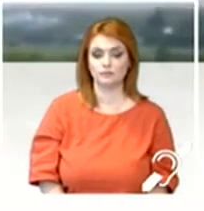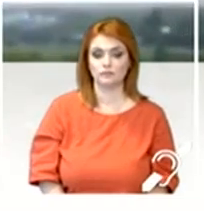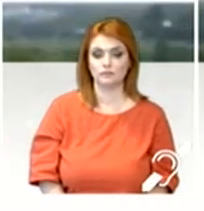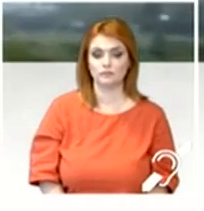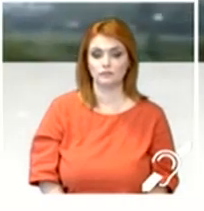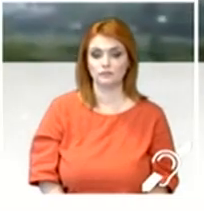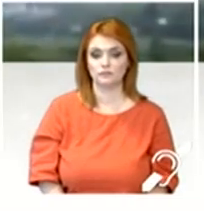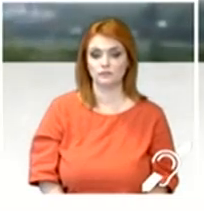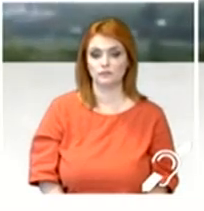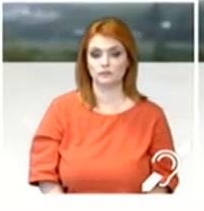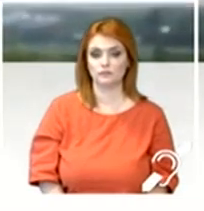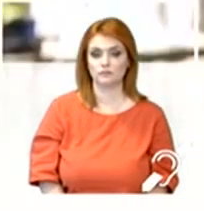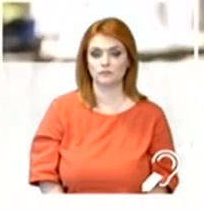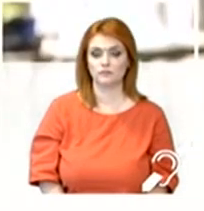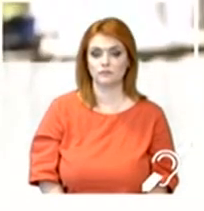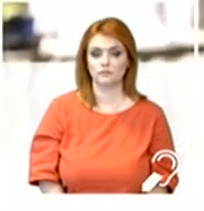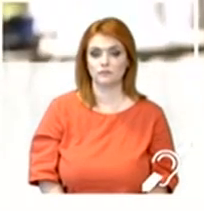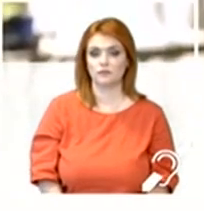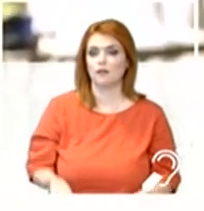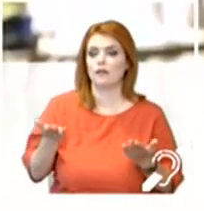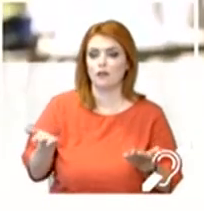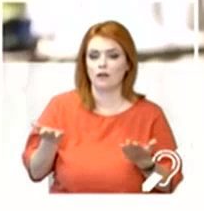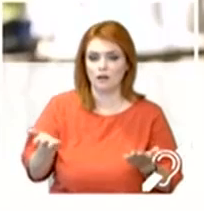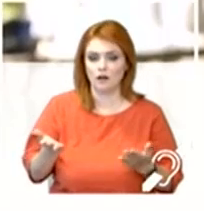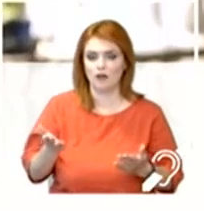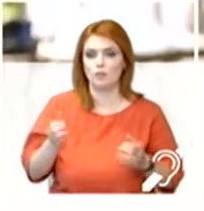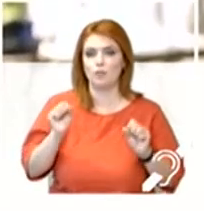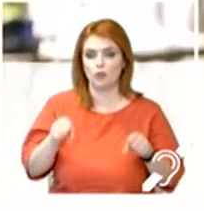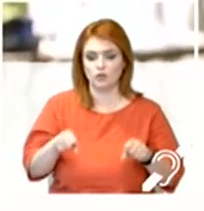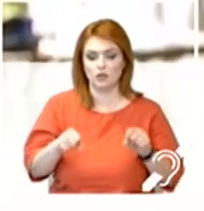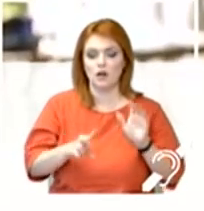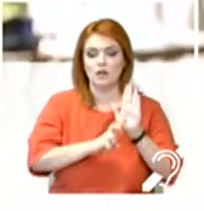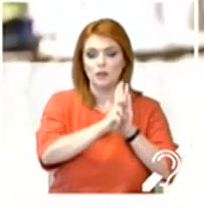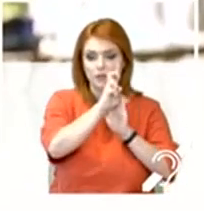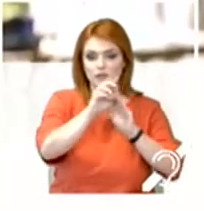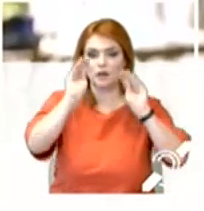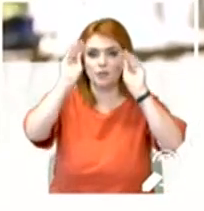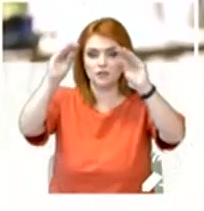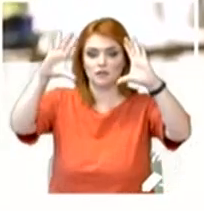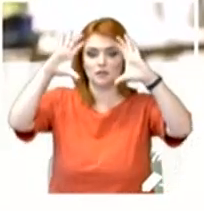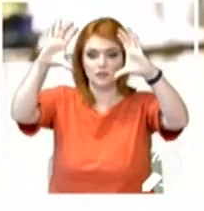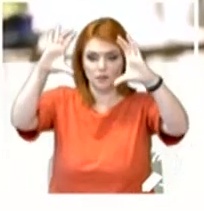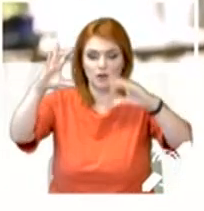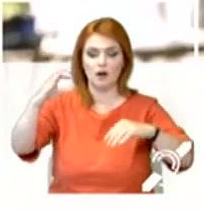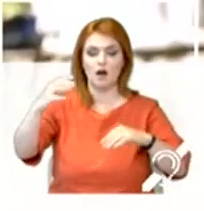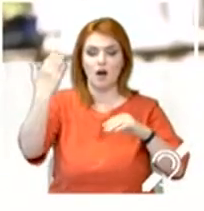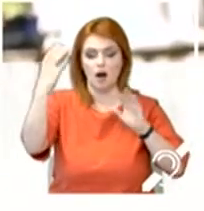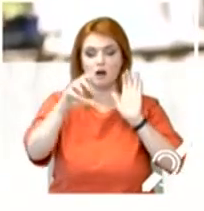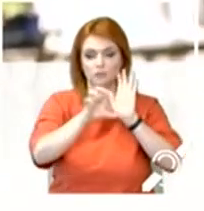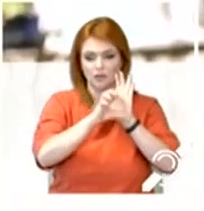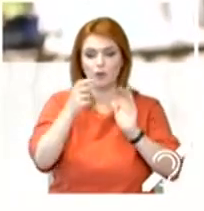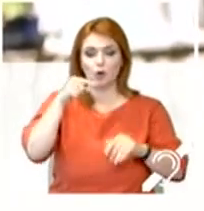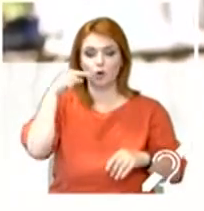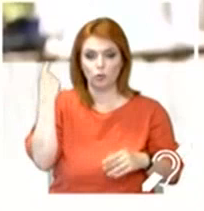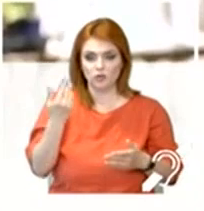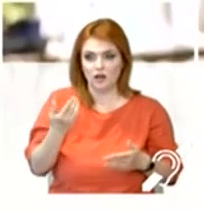înlocuit de sinon, atunci vom primi și noi. Cum poate spui stema rușilor când ei sunt vrăjmașii noștri care nu ne-au susținut și